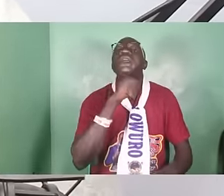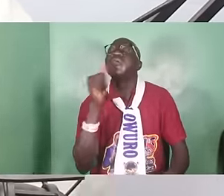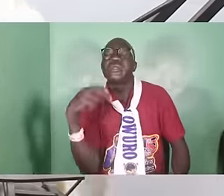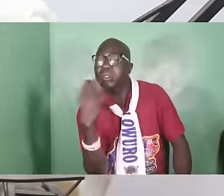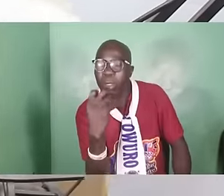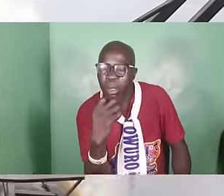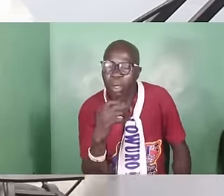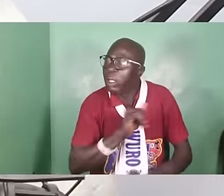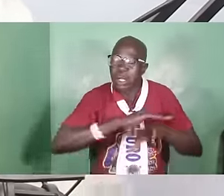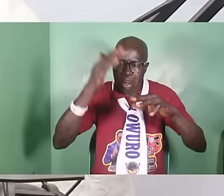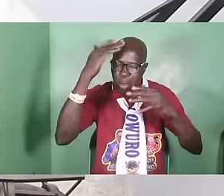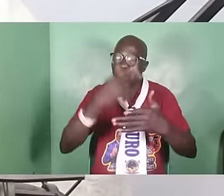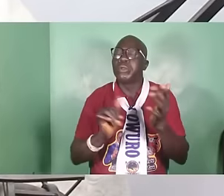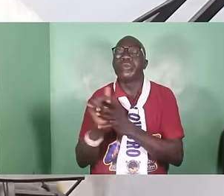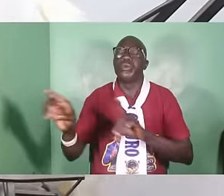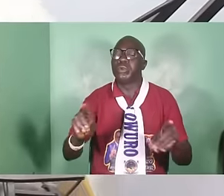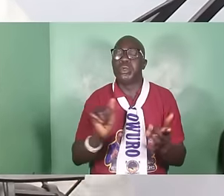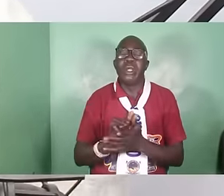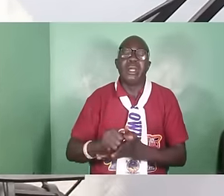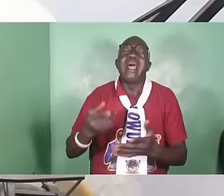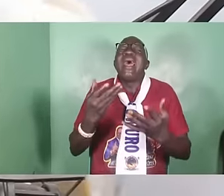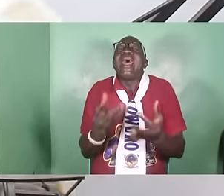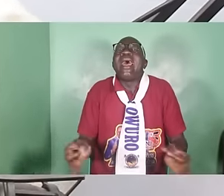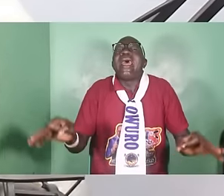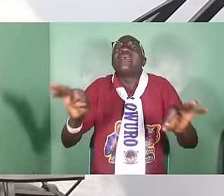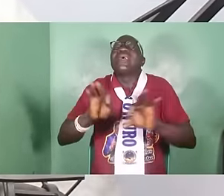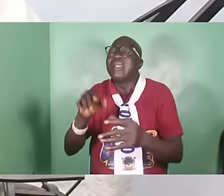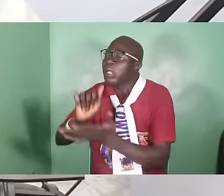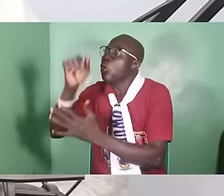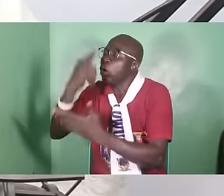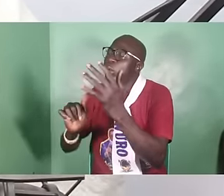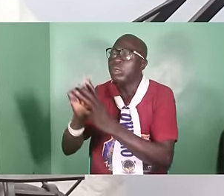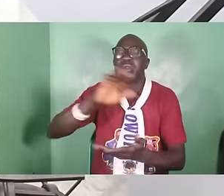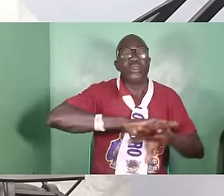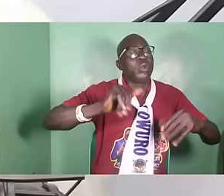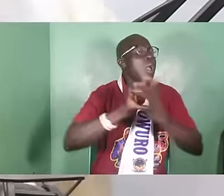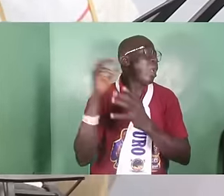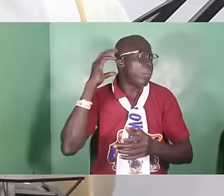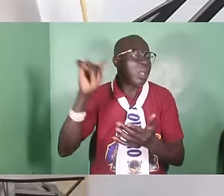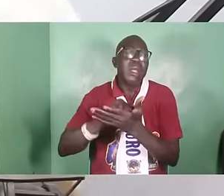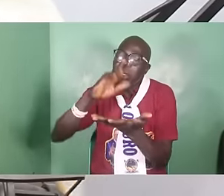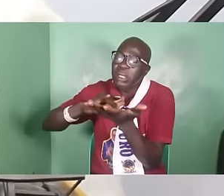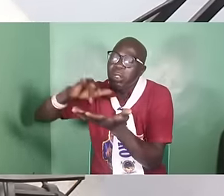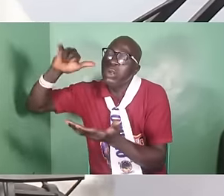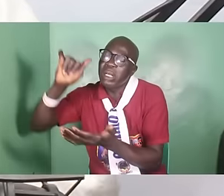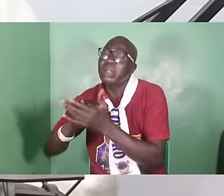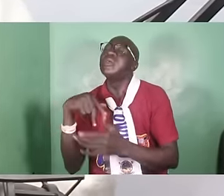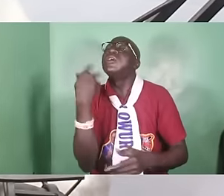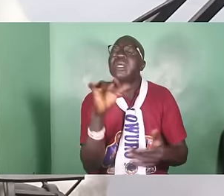Amen. Amen. Amen. Amen. Amen. Amen. Amen. Amen. Amen. Amen. Amen. Amen. Amen. Amen. Amen. Amen. Amen. Amen. Amen. Amen. Amen. Amen. Amen. Amen. Amen. Amen. Amen. Amen.